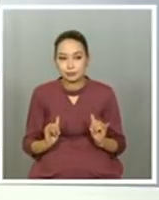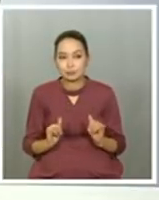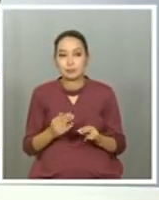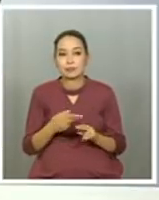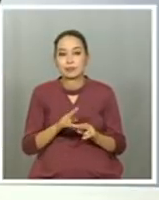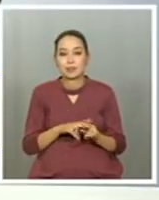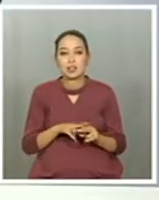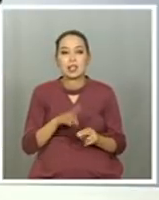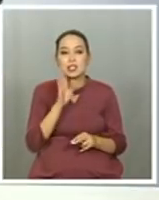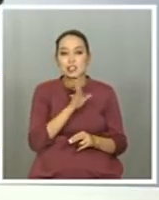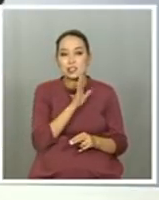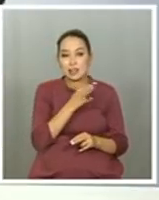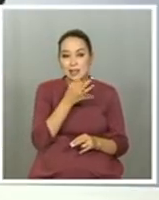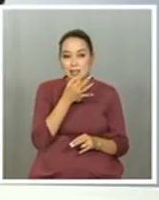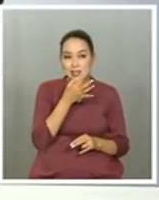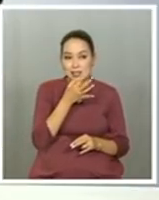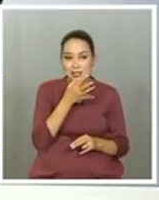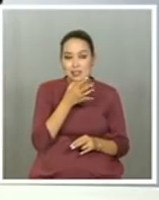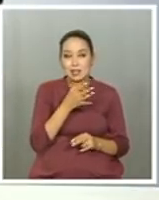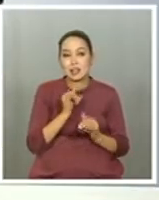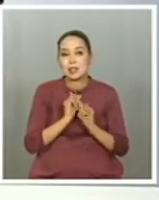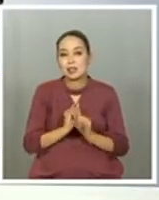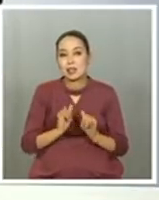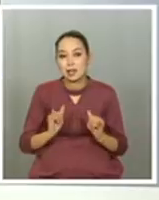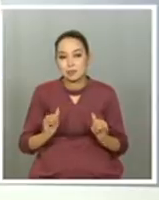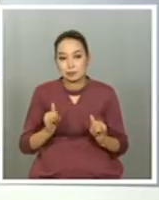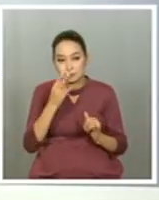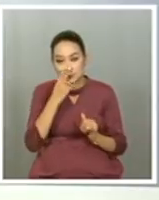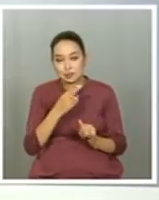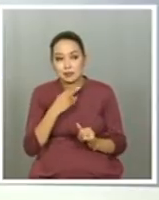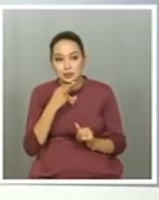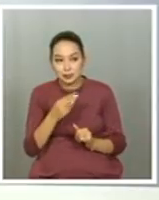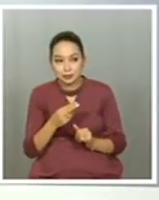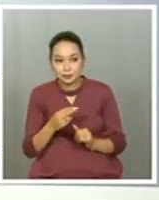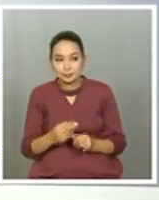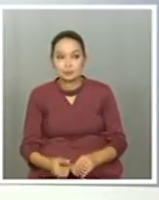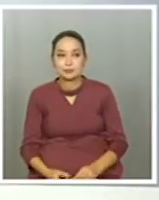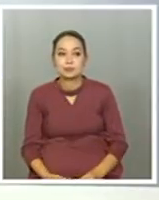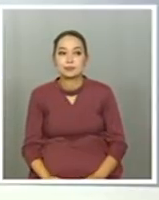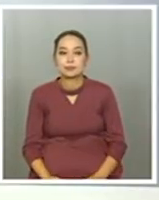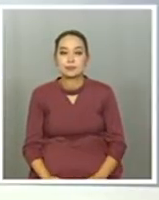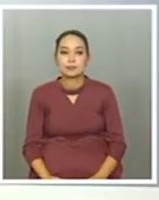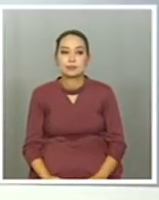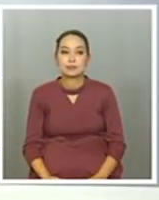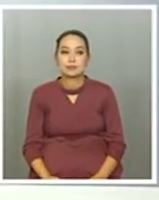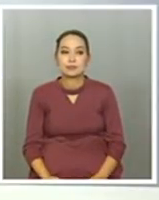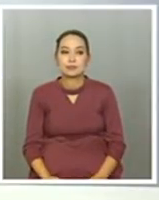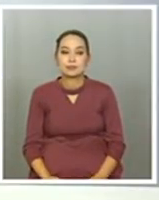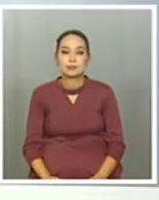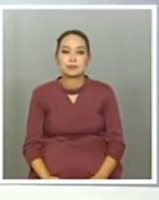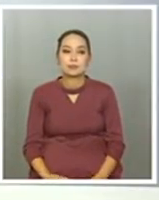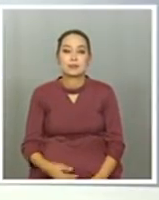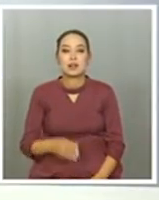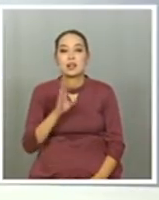жыныс жасушасының дамуына назар аударайық. Аналық жыныс жасушасының